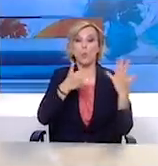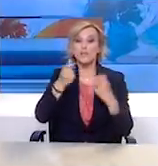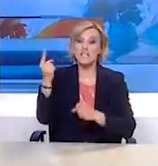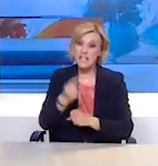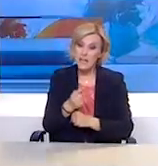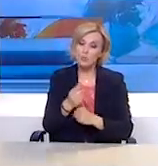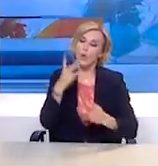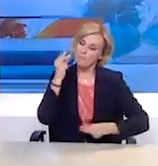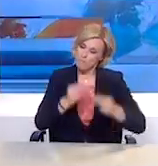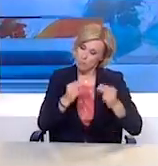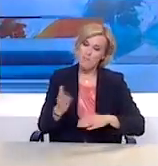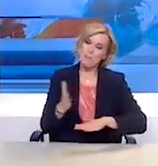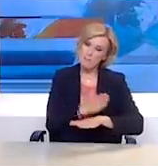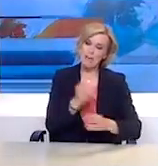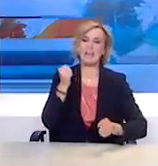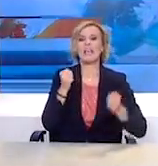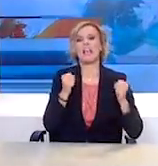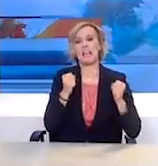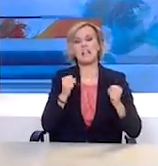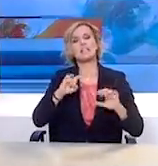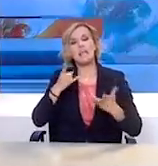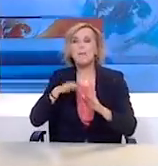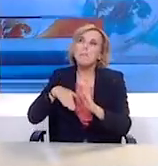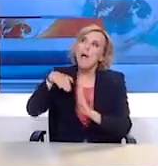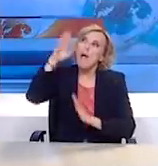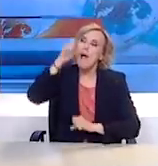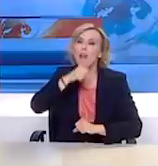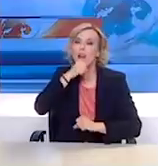υποκείμενο νόσημα ή ηλικία 70 ετών και άνω.